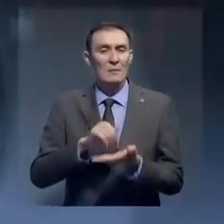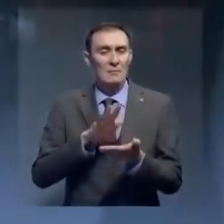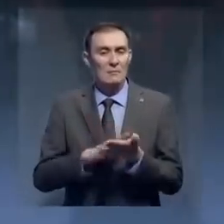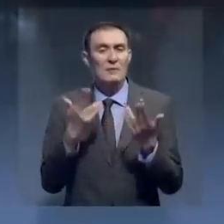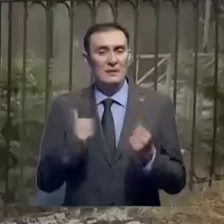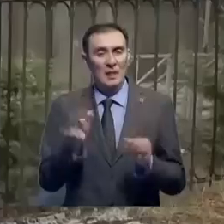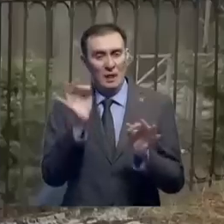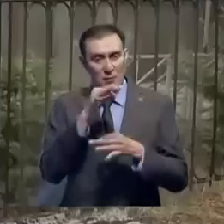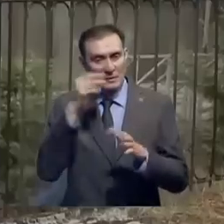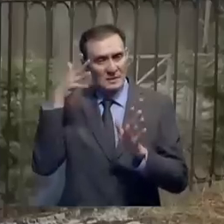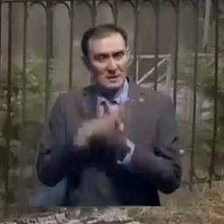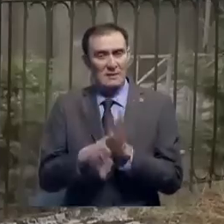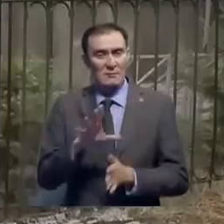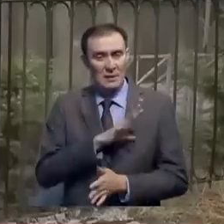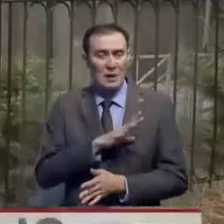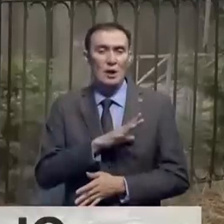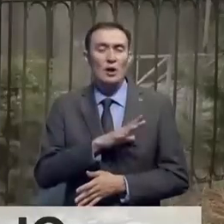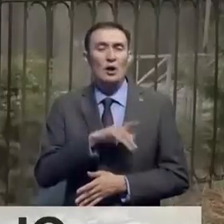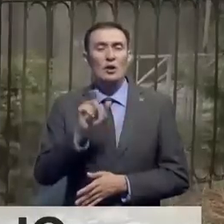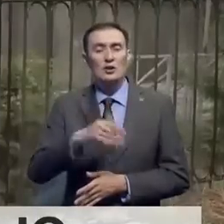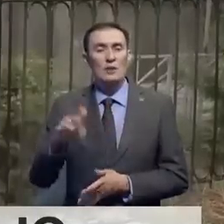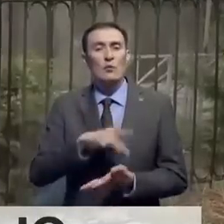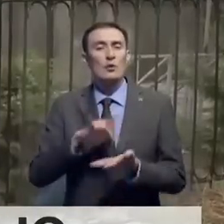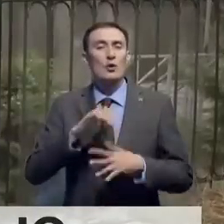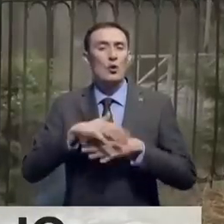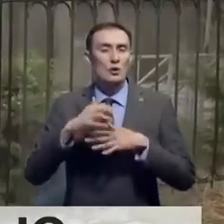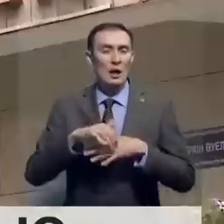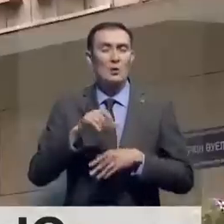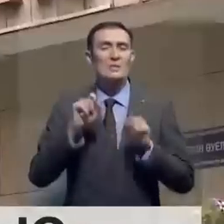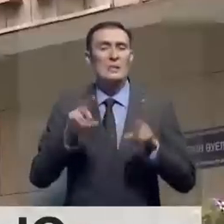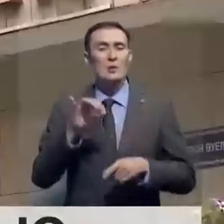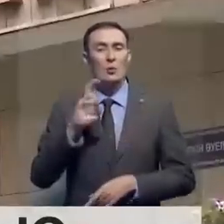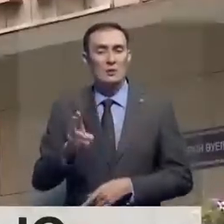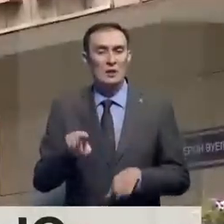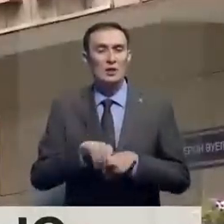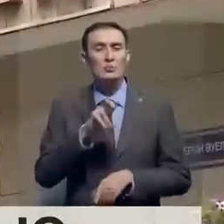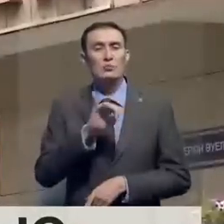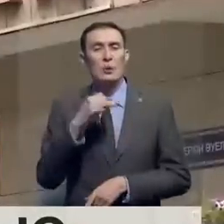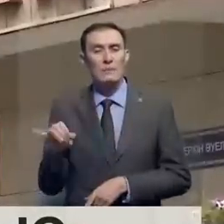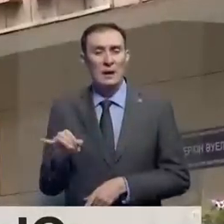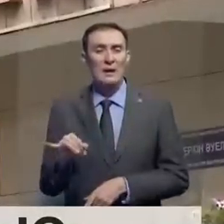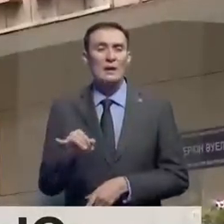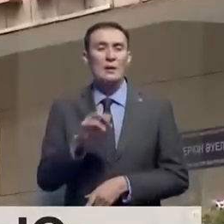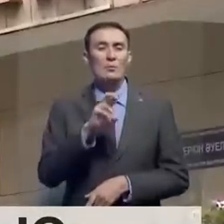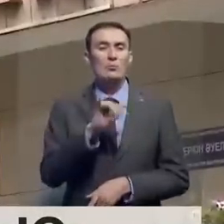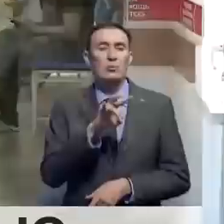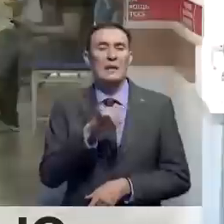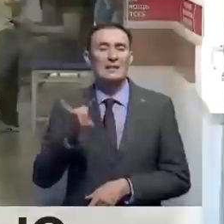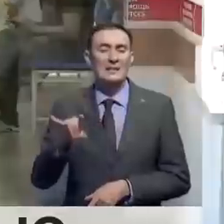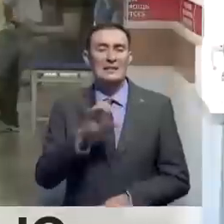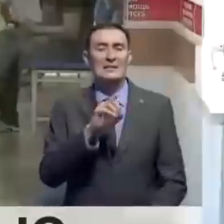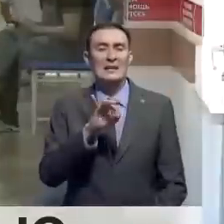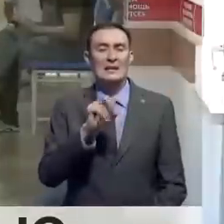подтвердился лабораторными исследованиями они жители Кокшетау в степногорска а также бурабайского буландынского и Зеленского